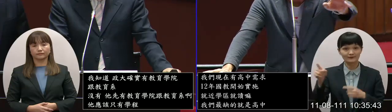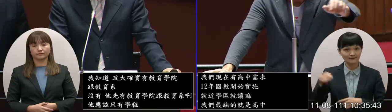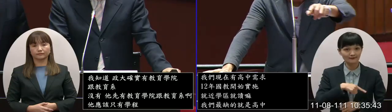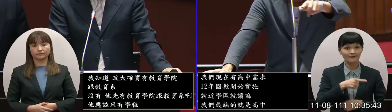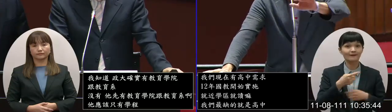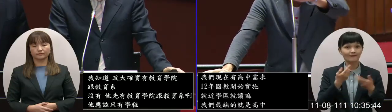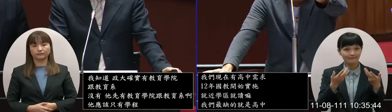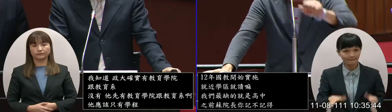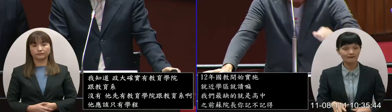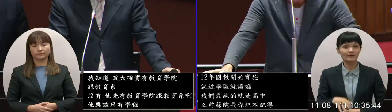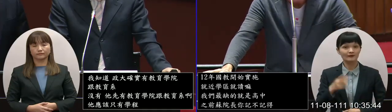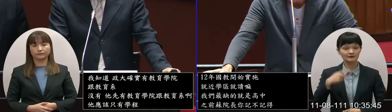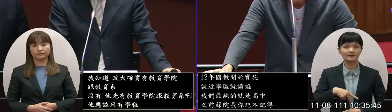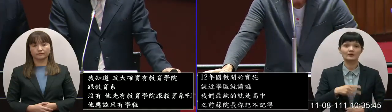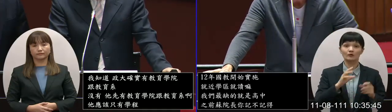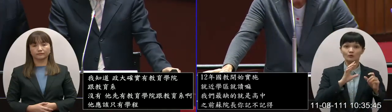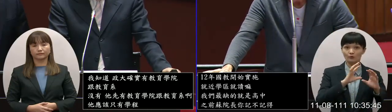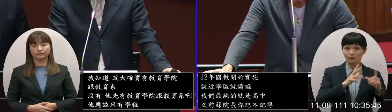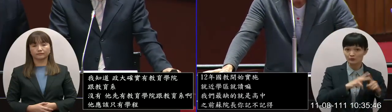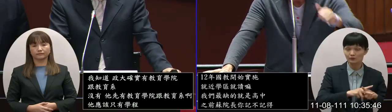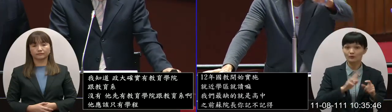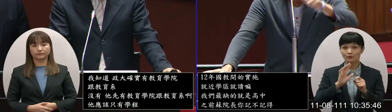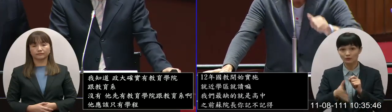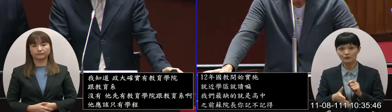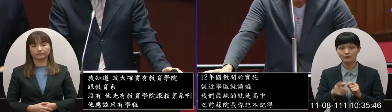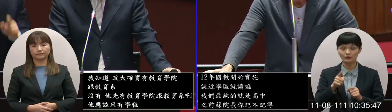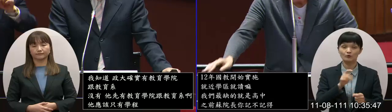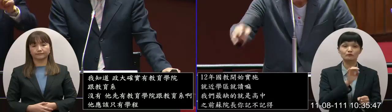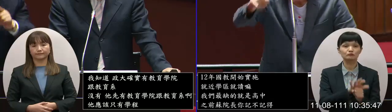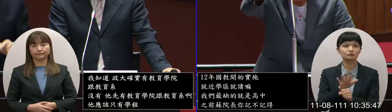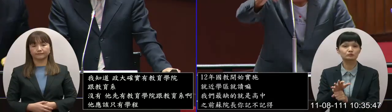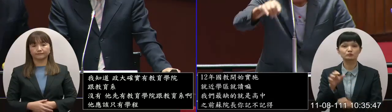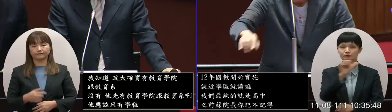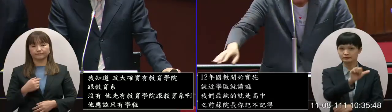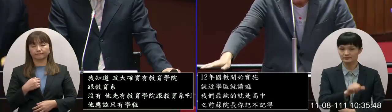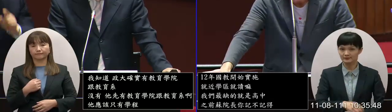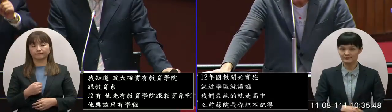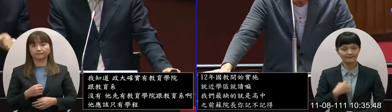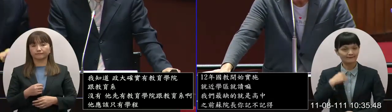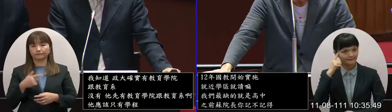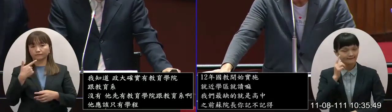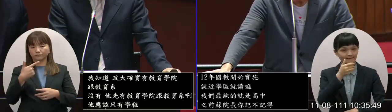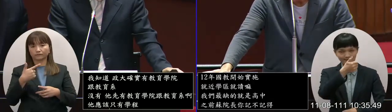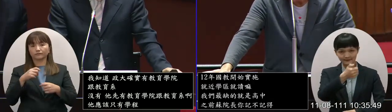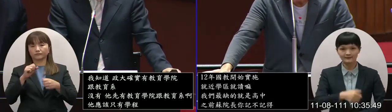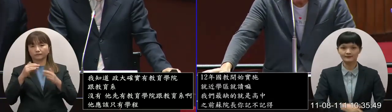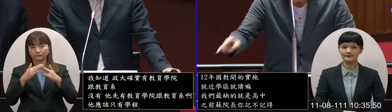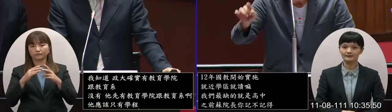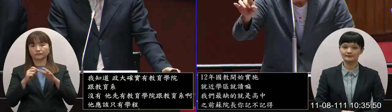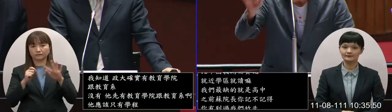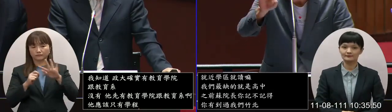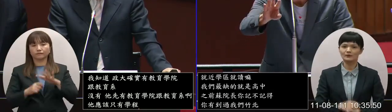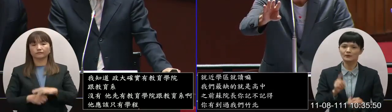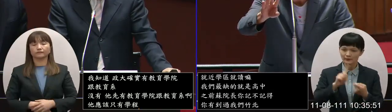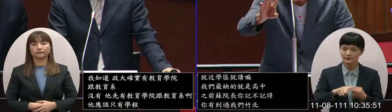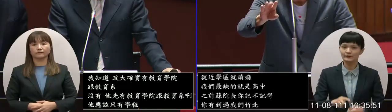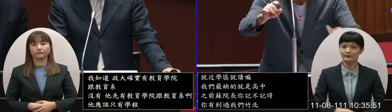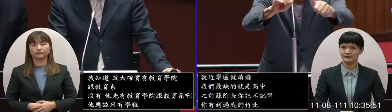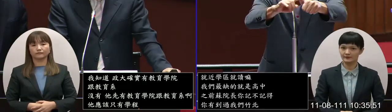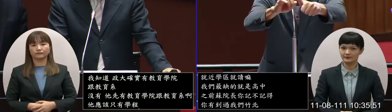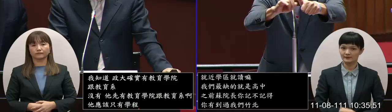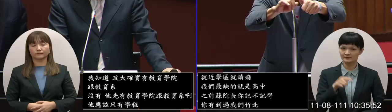国中、国小五个学校， 六家高中 没救了，我要被赶紧赶下。 六家高中 丢啊，六家高中